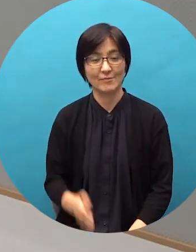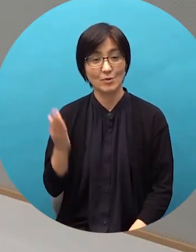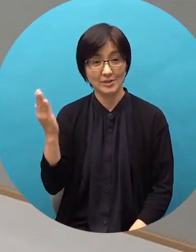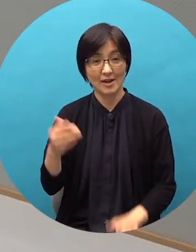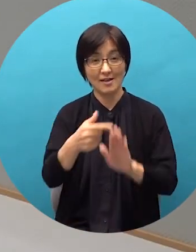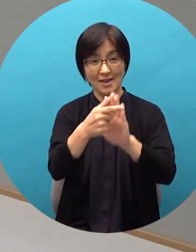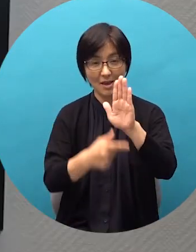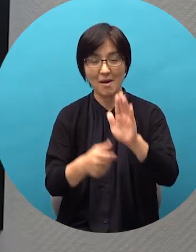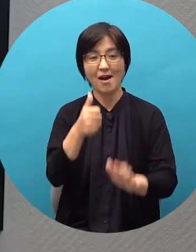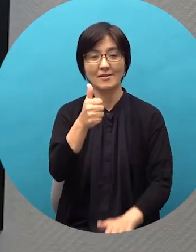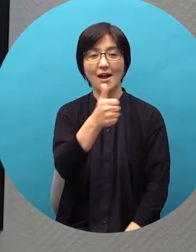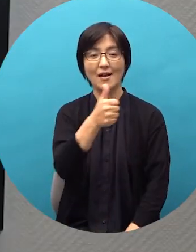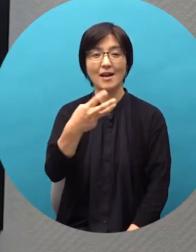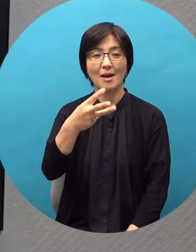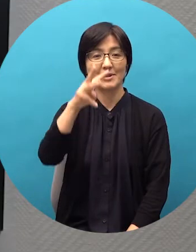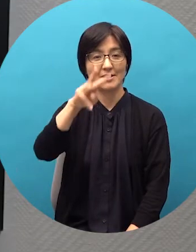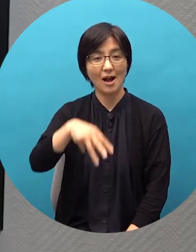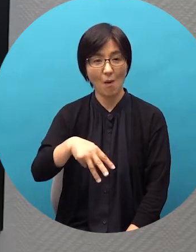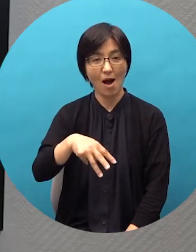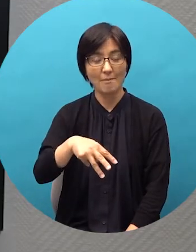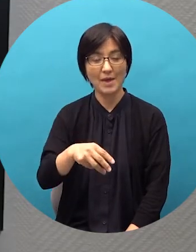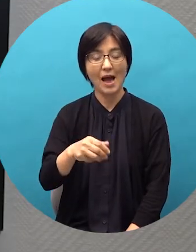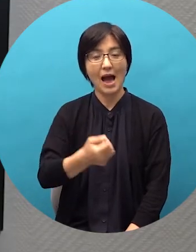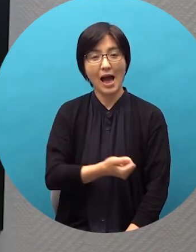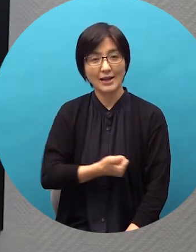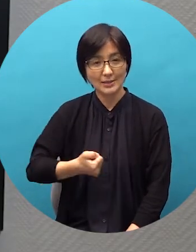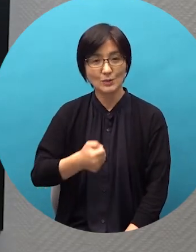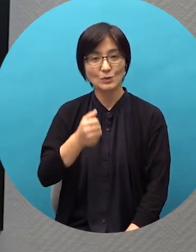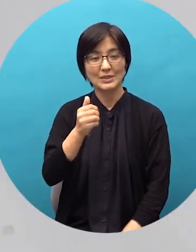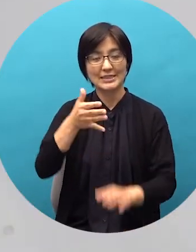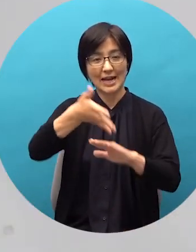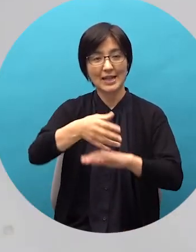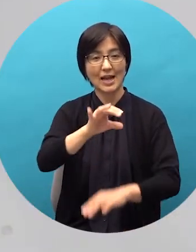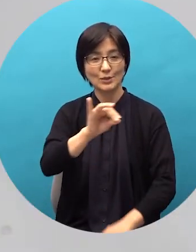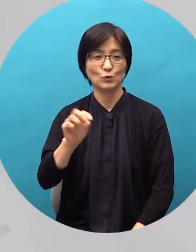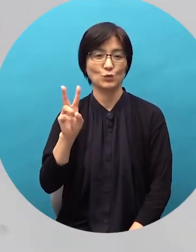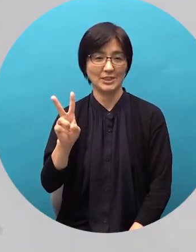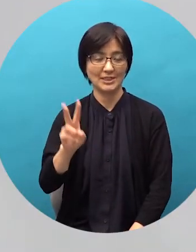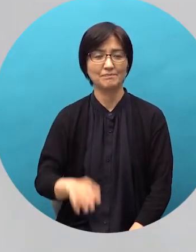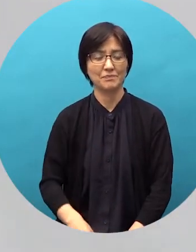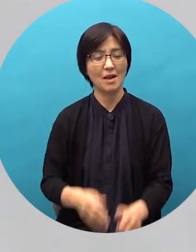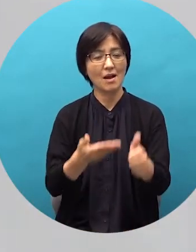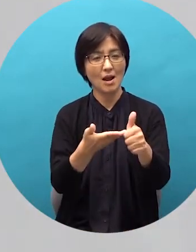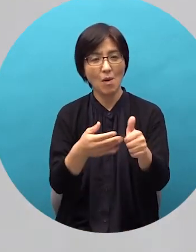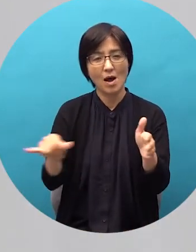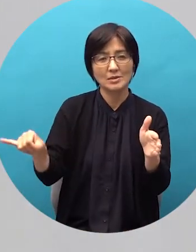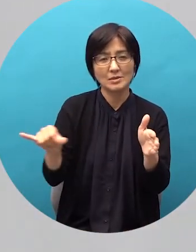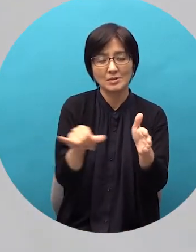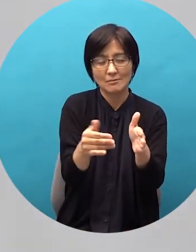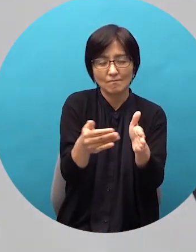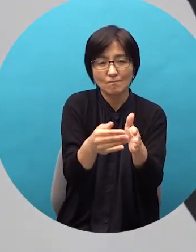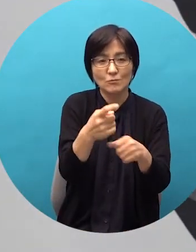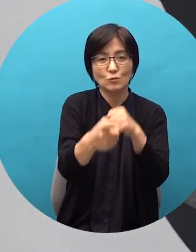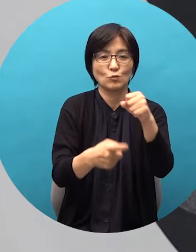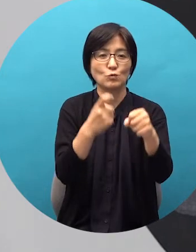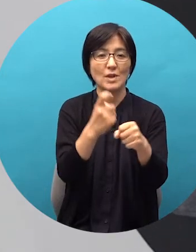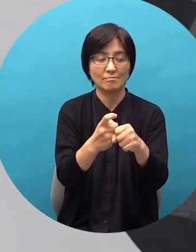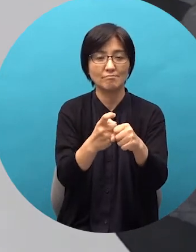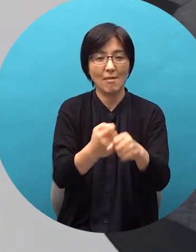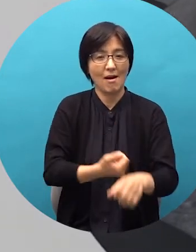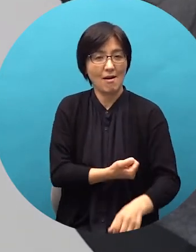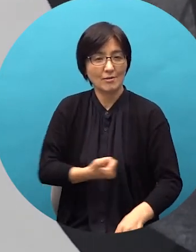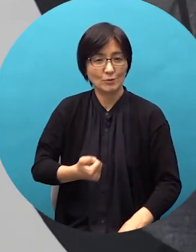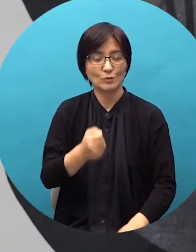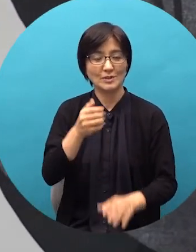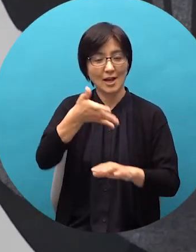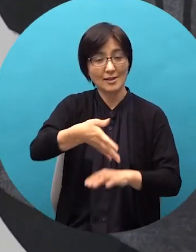作品になります。斉藤清は晩年の10年を会津の柳津町というところで過ごします。